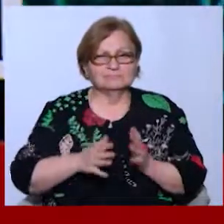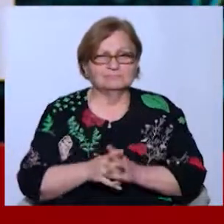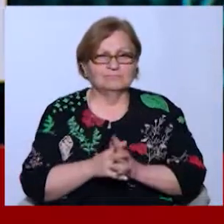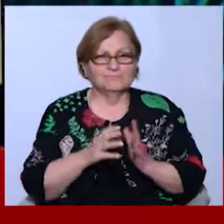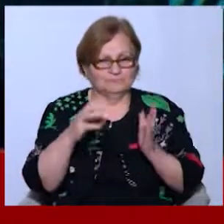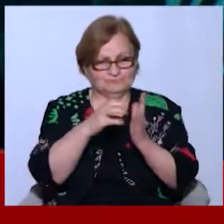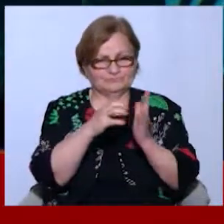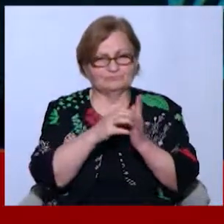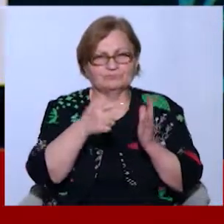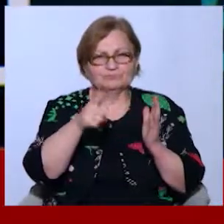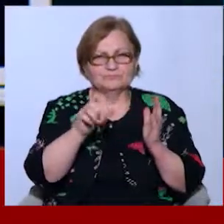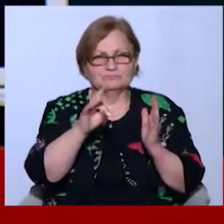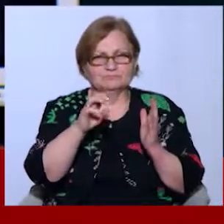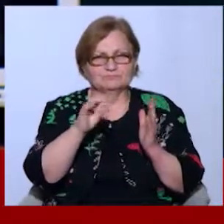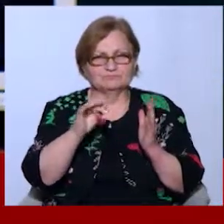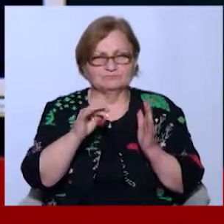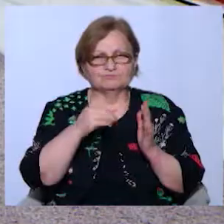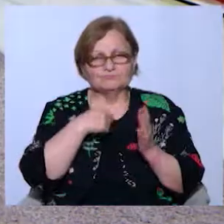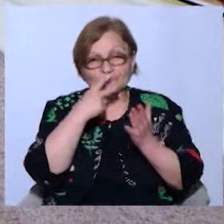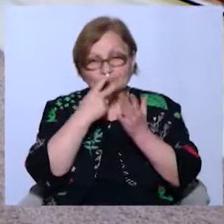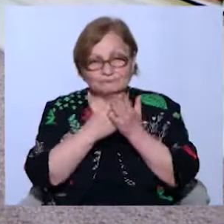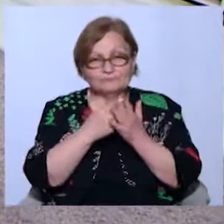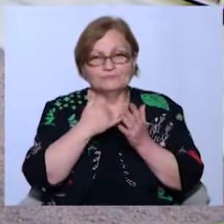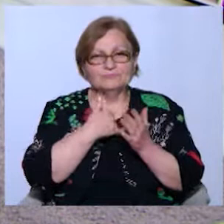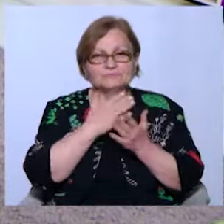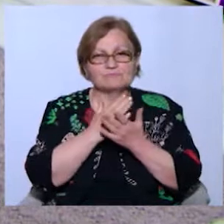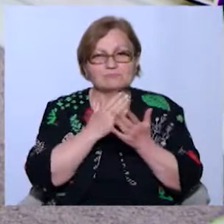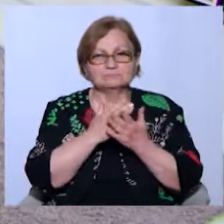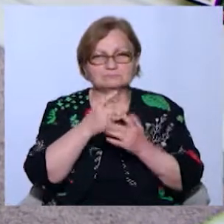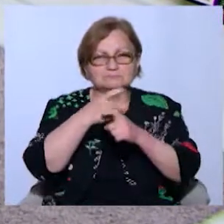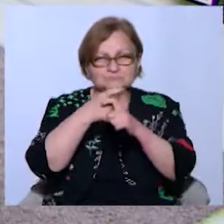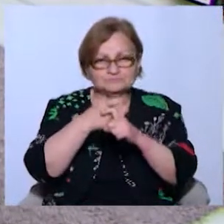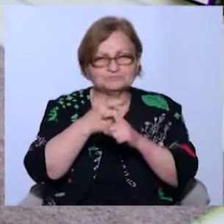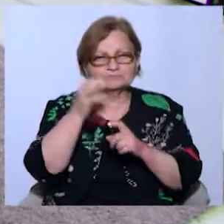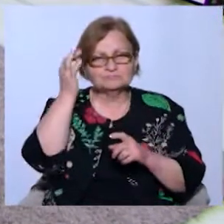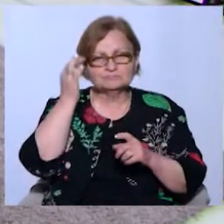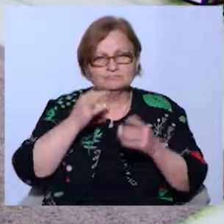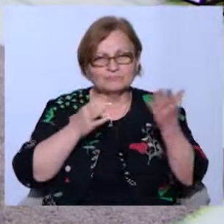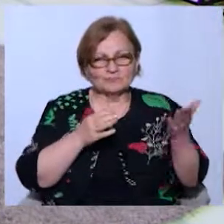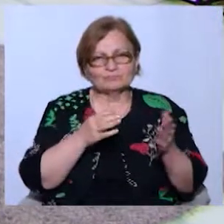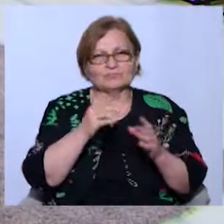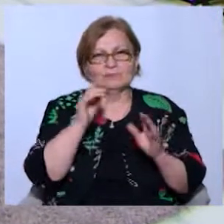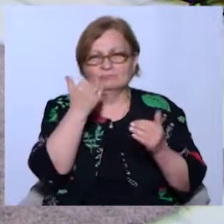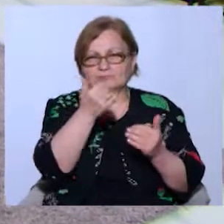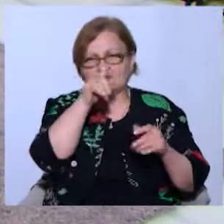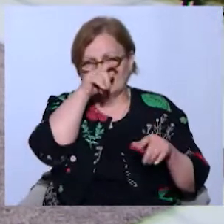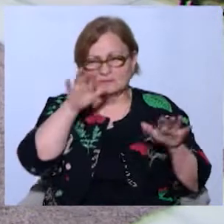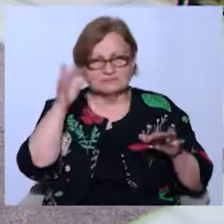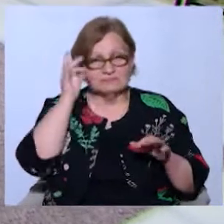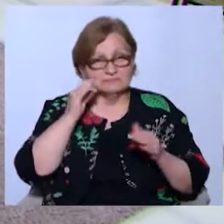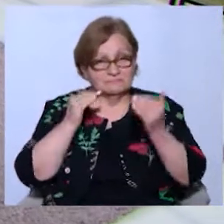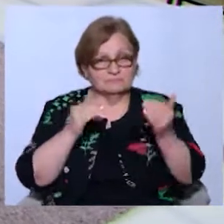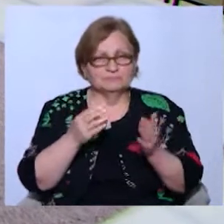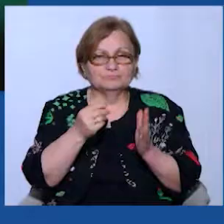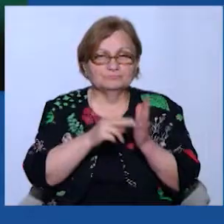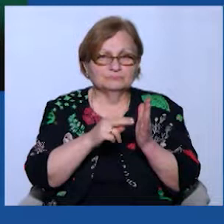რომელიც არის როგორც წესი უკან, სადაც გამოსახულია ჩვენ შემთხვევაში ბორჯღალო, გერმანიის შემთხვევაში მათი არწივი და საფასური